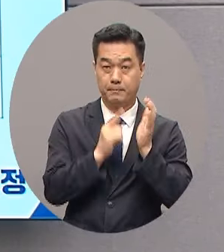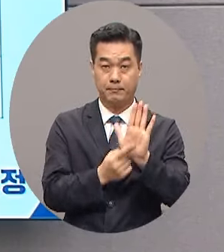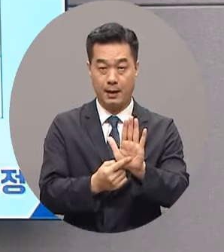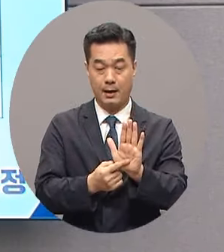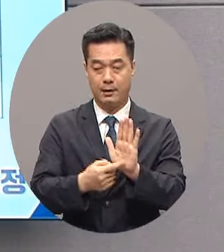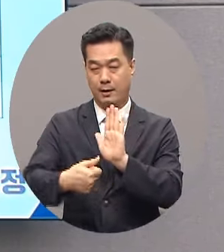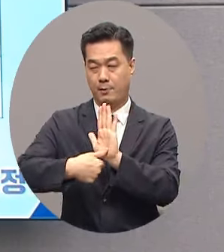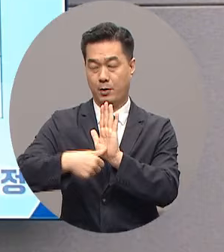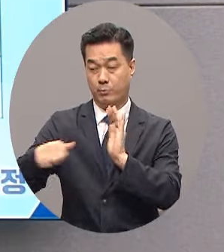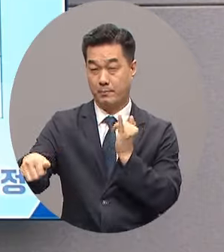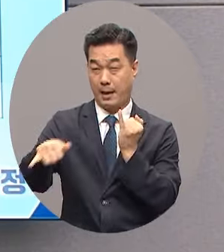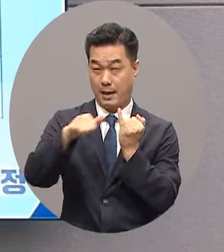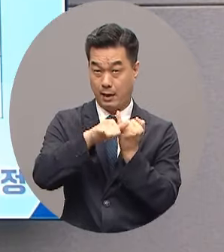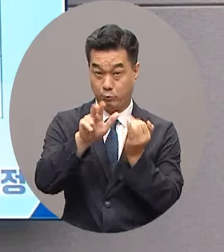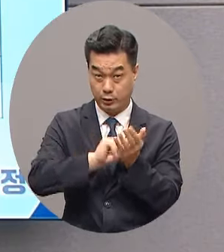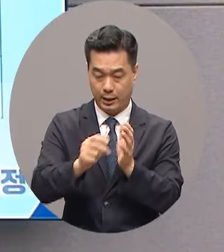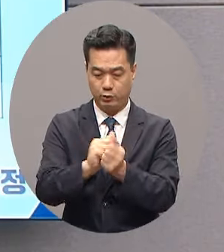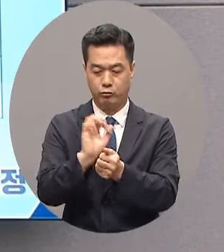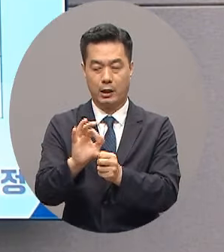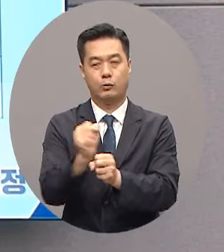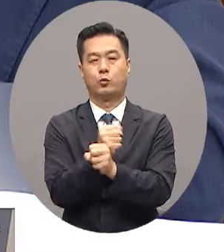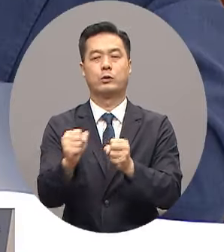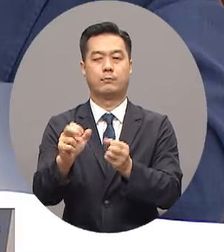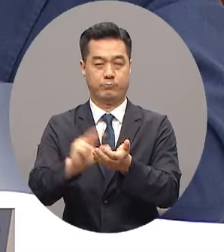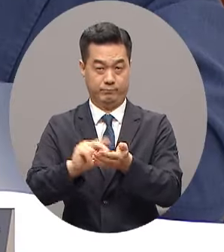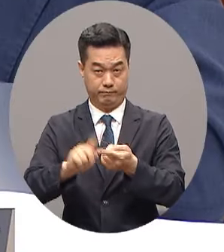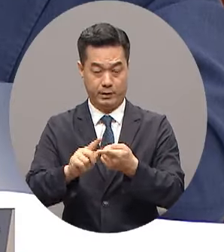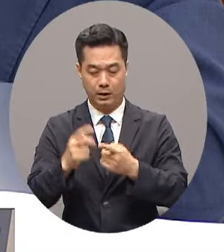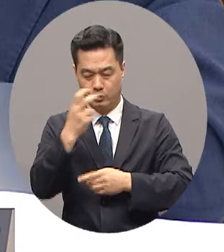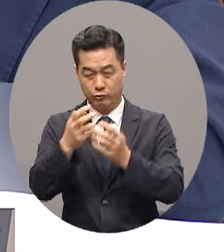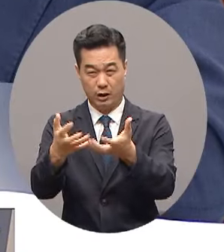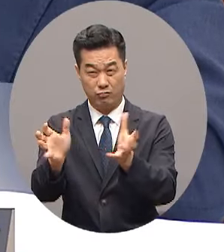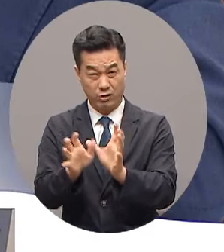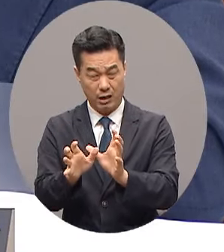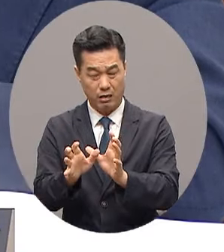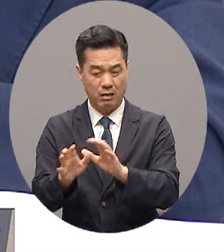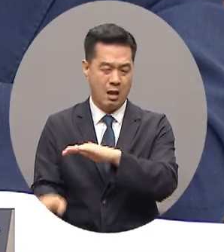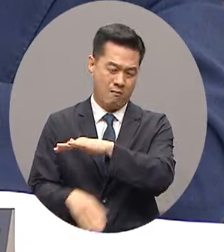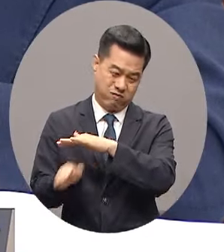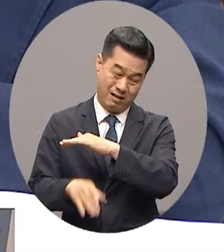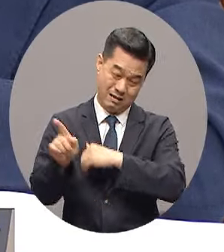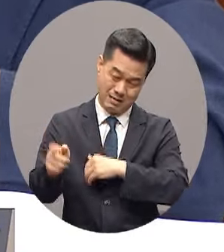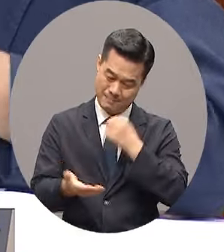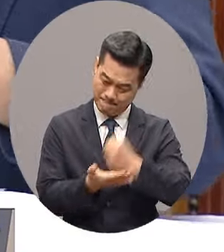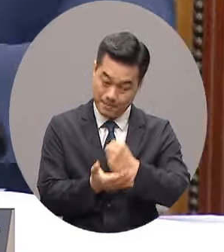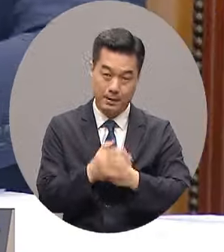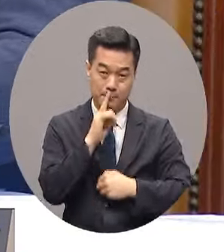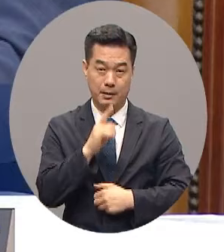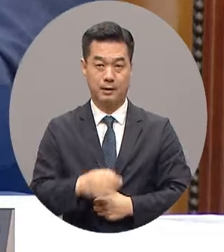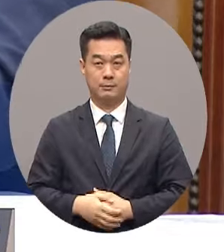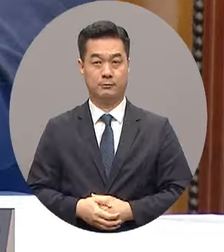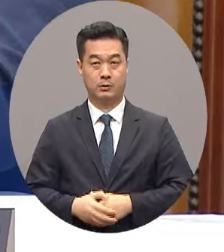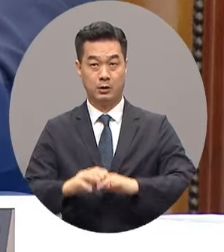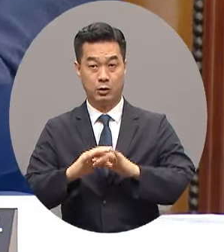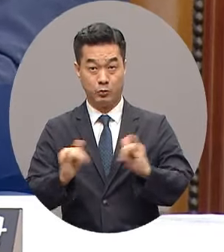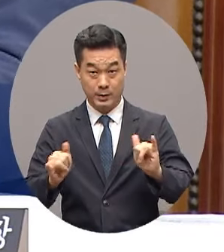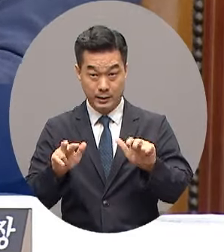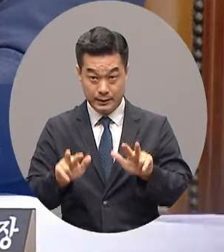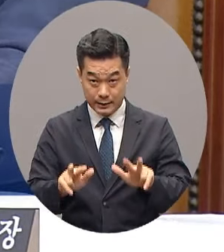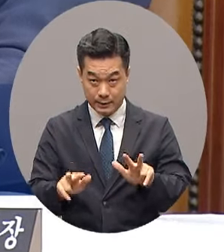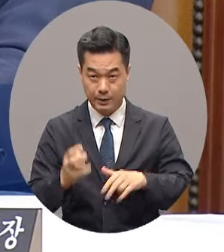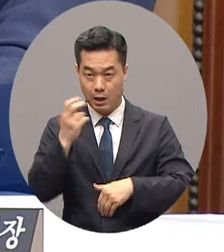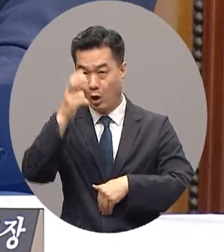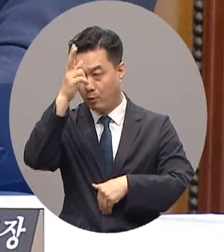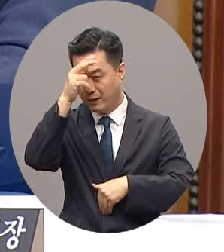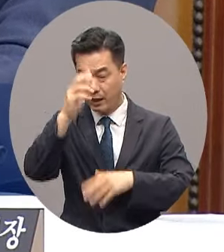명품백 수수나 주가 조작 등 각종 의혹에 대해 수사기관이 제대로 수사하지 않았다는 겁니다. 국민들은 지금 검찰이 국민을